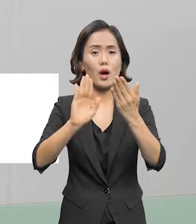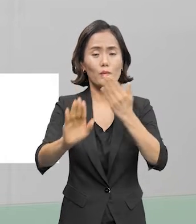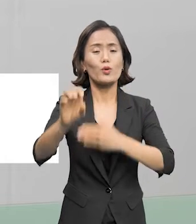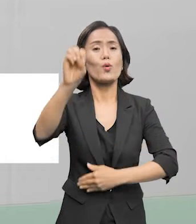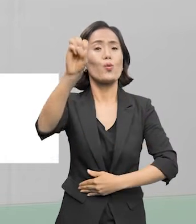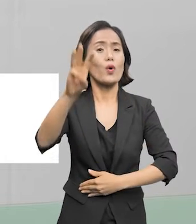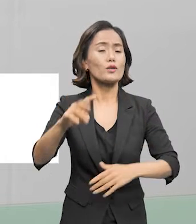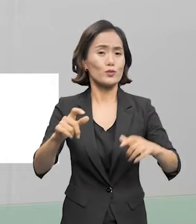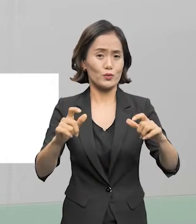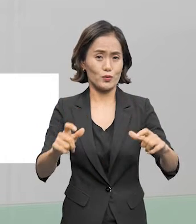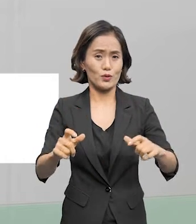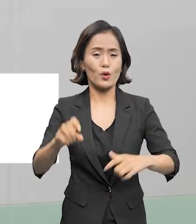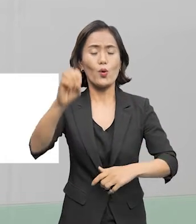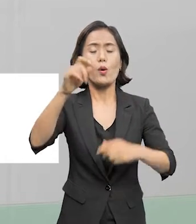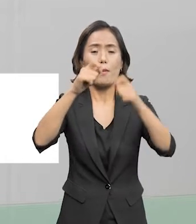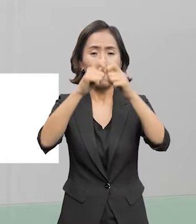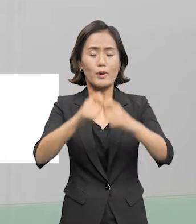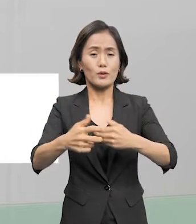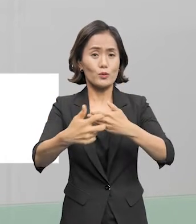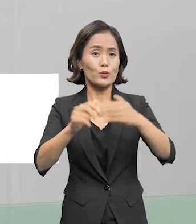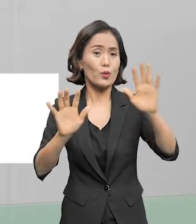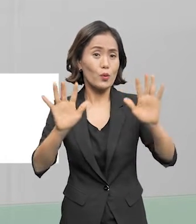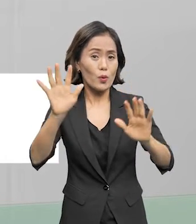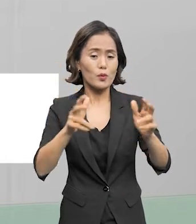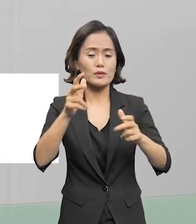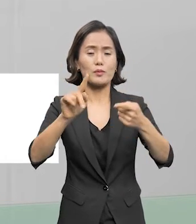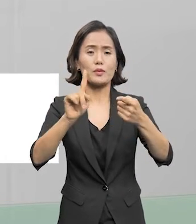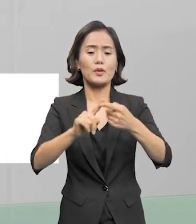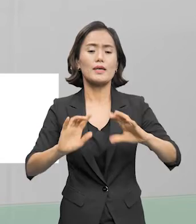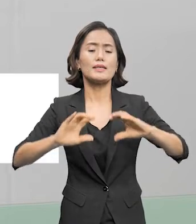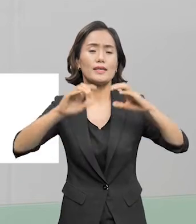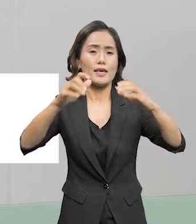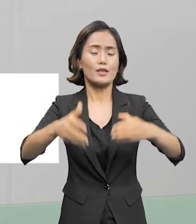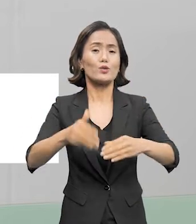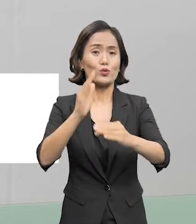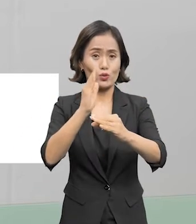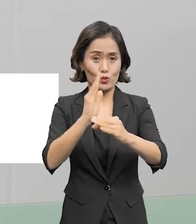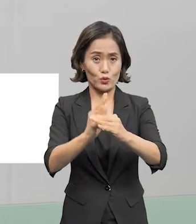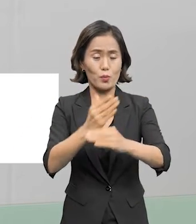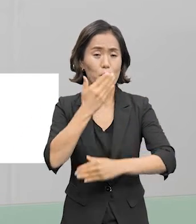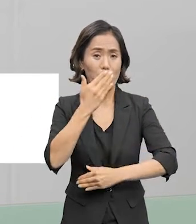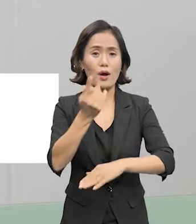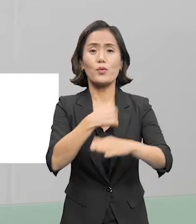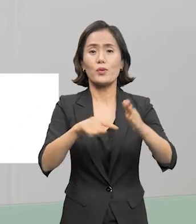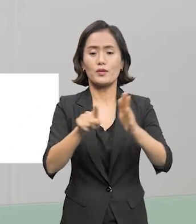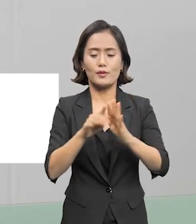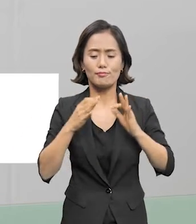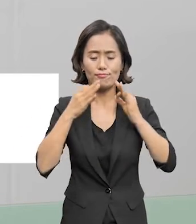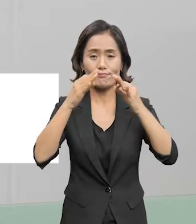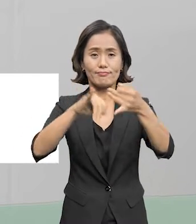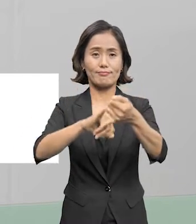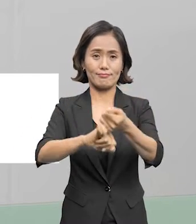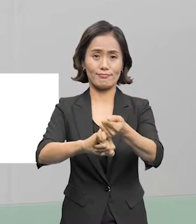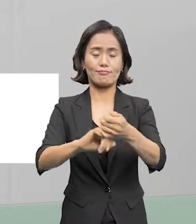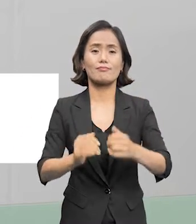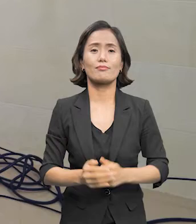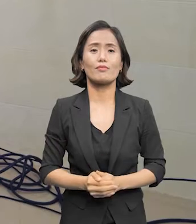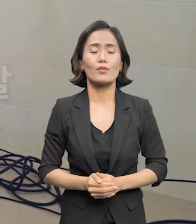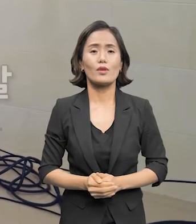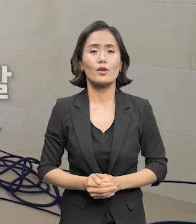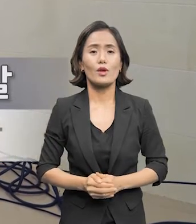향후 광주가 마이크로 의료 로봇 산업의 세계적인 메카로 자리매김할 수 있도록 최선을